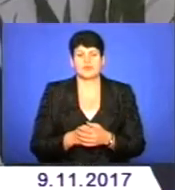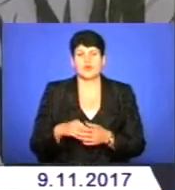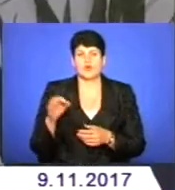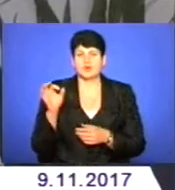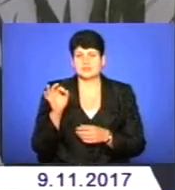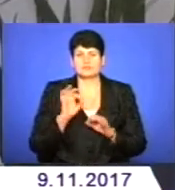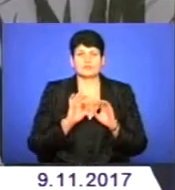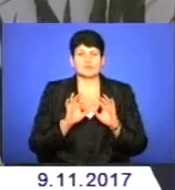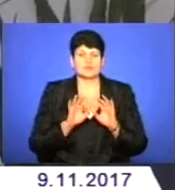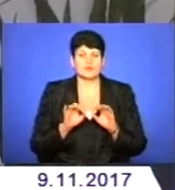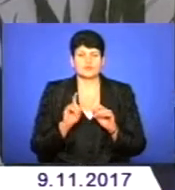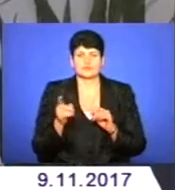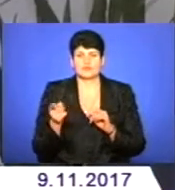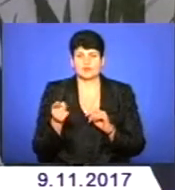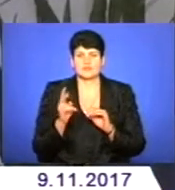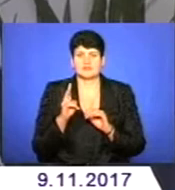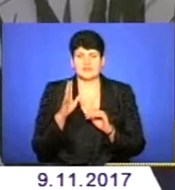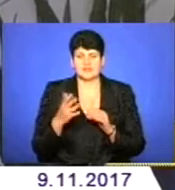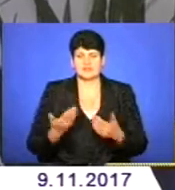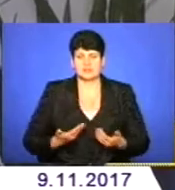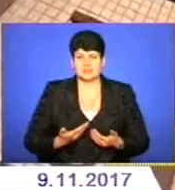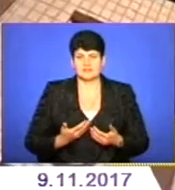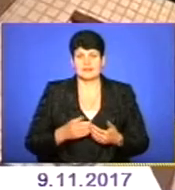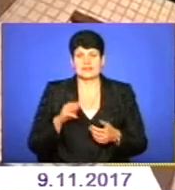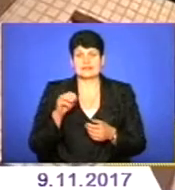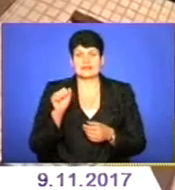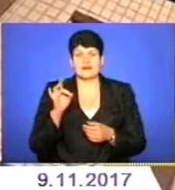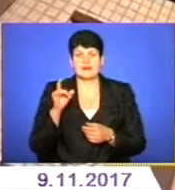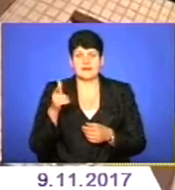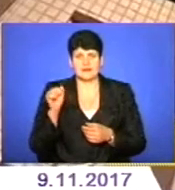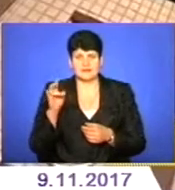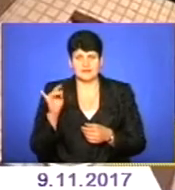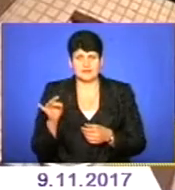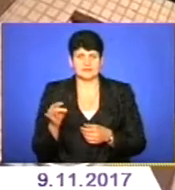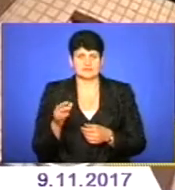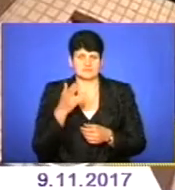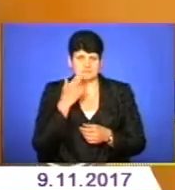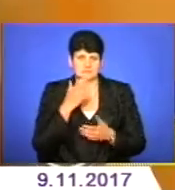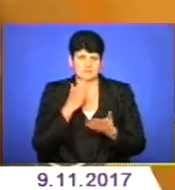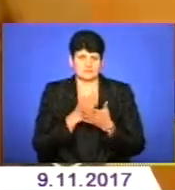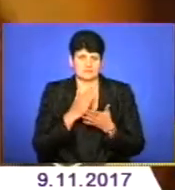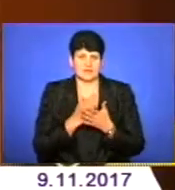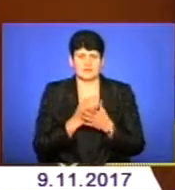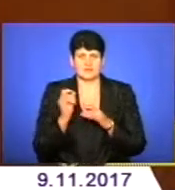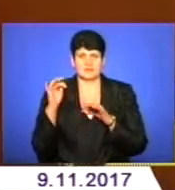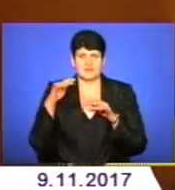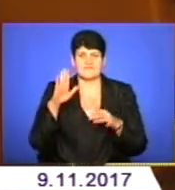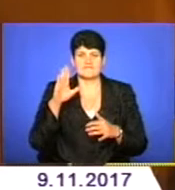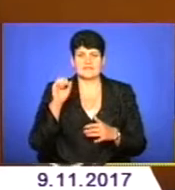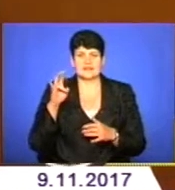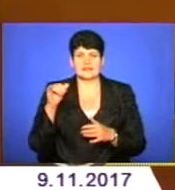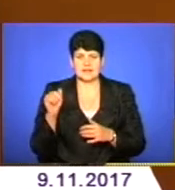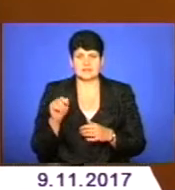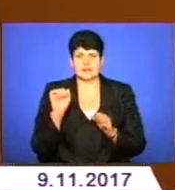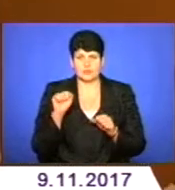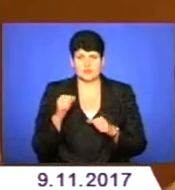Олександр розповідає, що у тернопільській квартирі, де він проживає, таргани – звичні гості. До оселі вони потрапляють із вентиляції. Переважно побачити їх